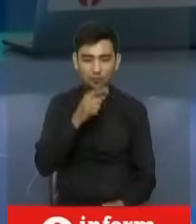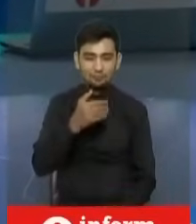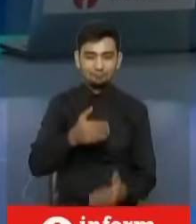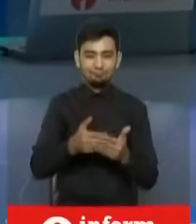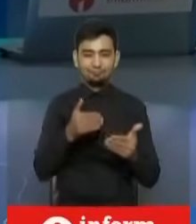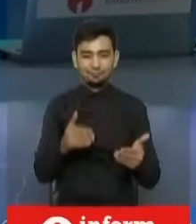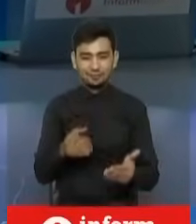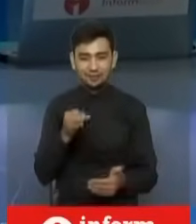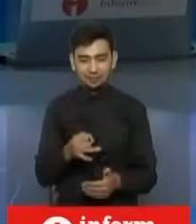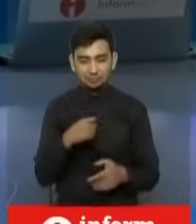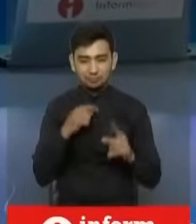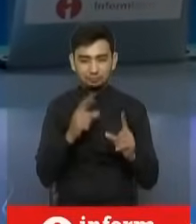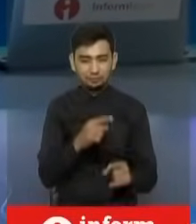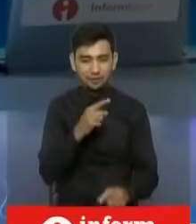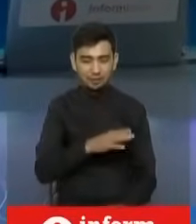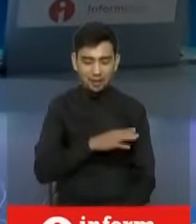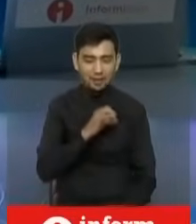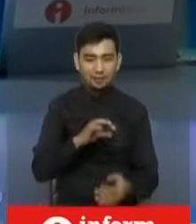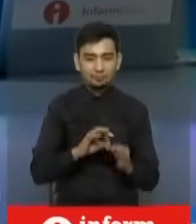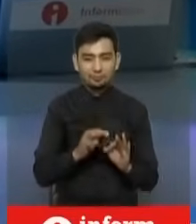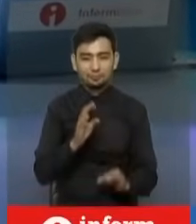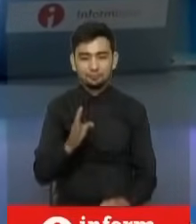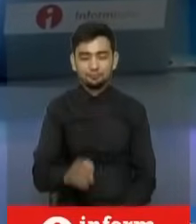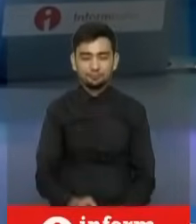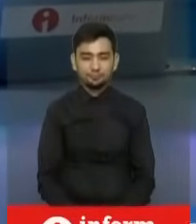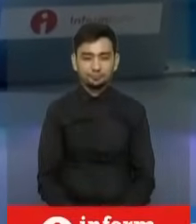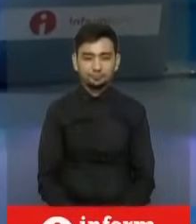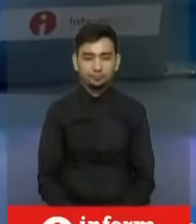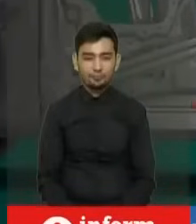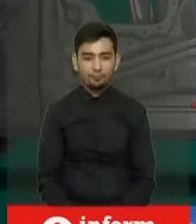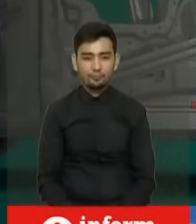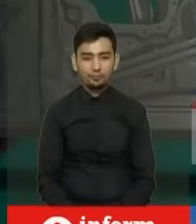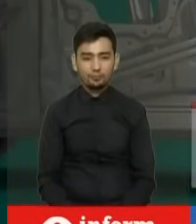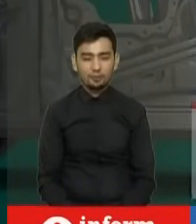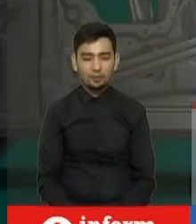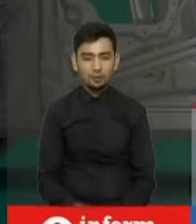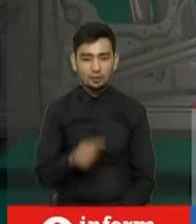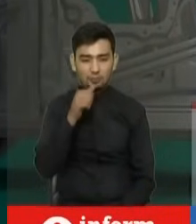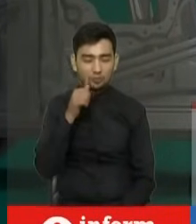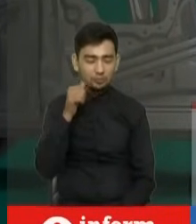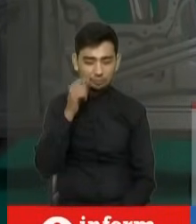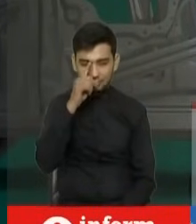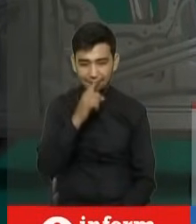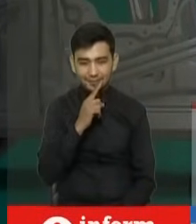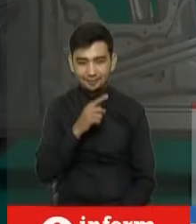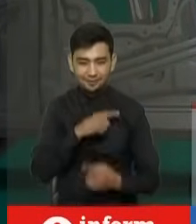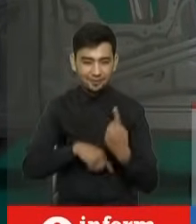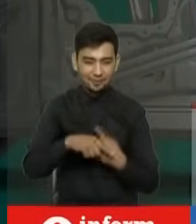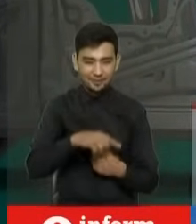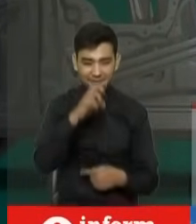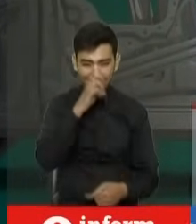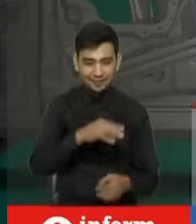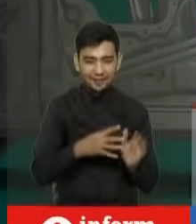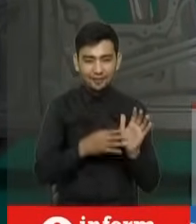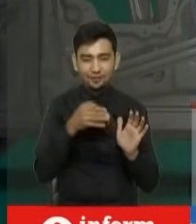показатель идет на спад. Подробнее в материале Ануара Мангельдинова. В прошлом месяце в нашей стране выпустили чуть более